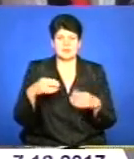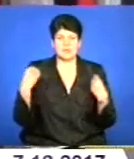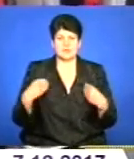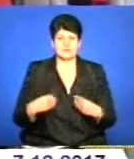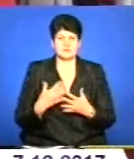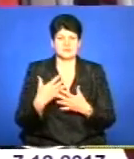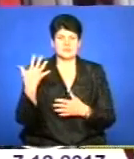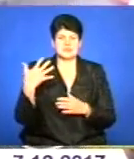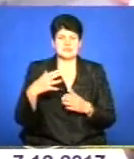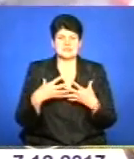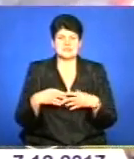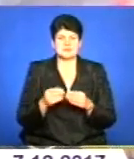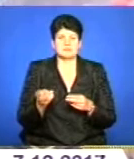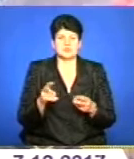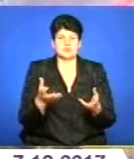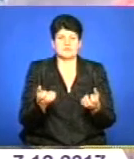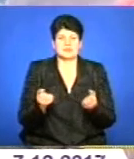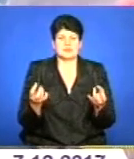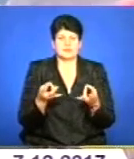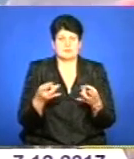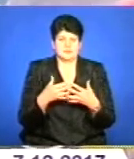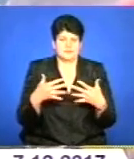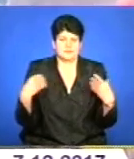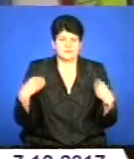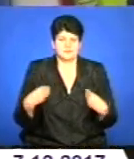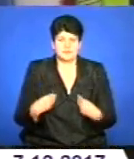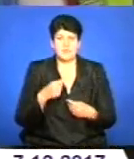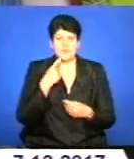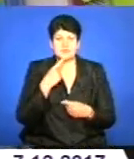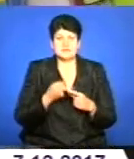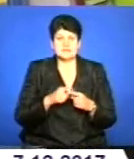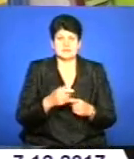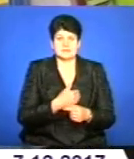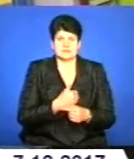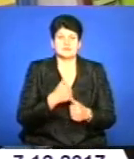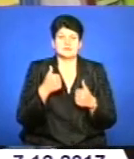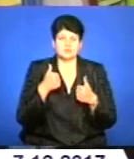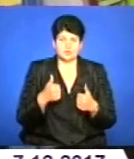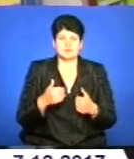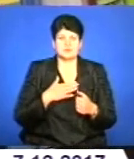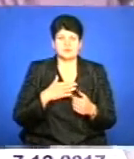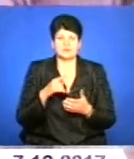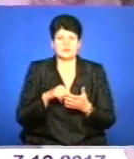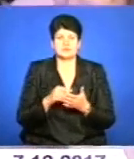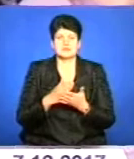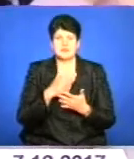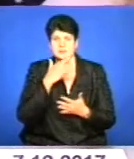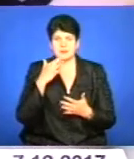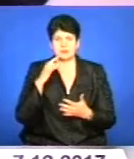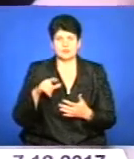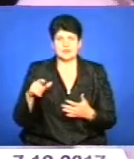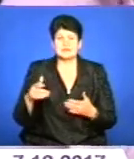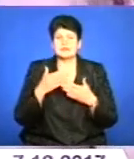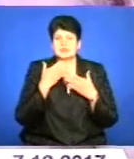Майже 50 сімей прийшли, аби взяти необхідні речі. Відвідувачі кажуть, така ініціатива добра, адже у нашому місті є чимало людей, які